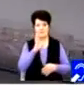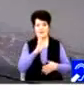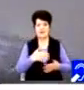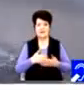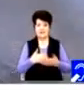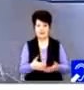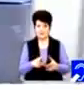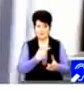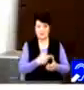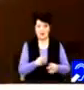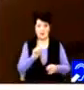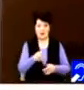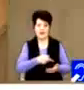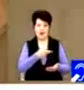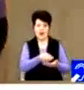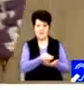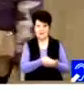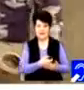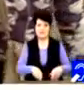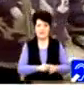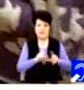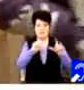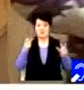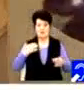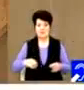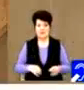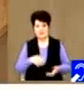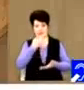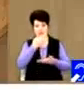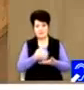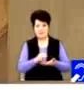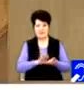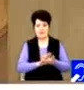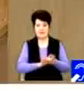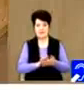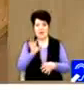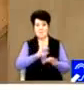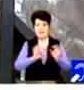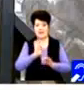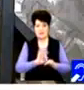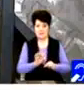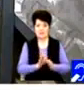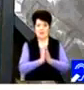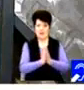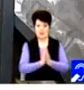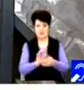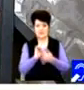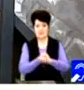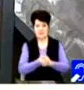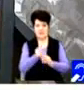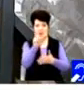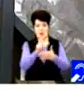însărcinate sau celor care alăptează astfel instituția franceză responsabilă de calitatea medicamentelor a cerut să fie schimbat